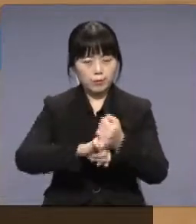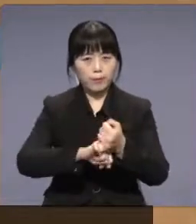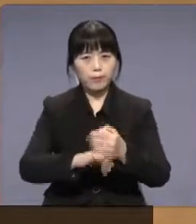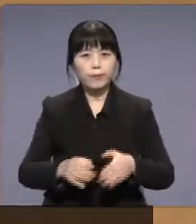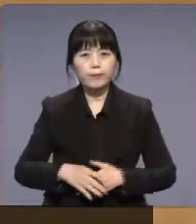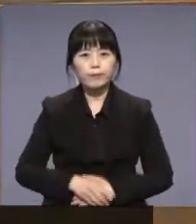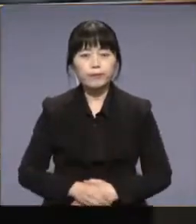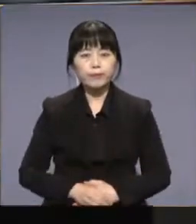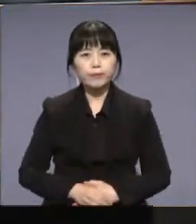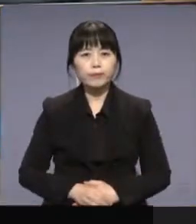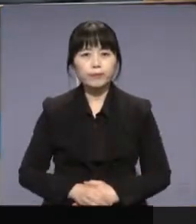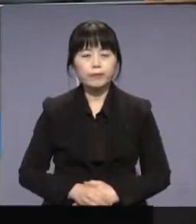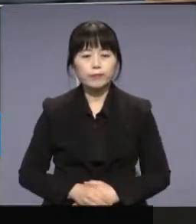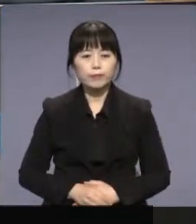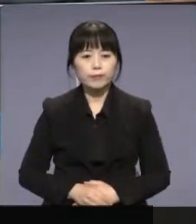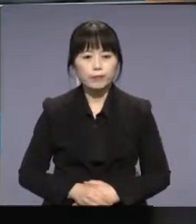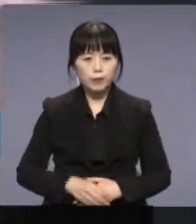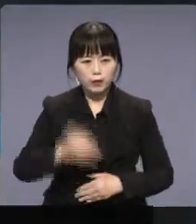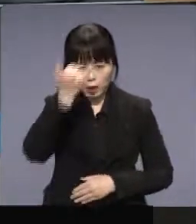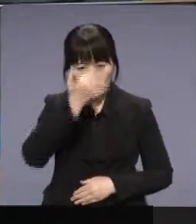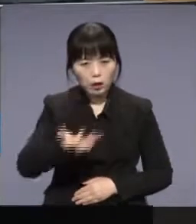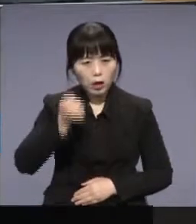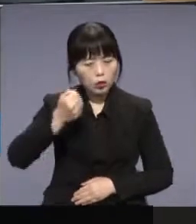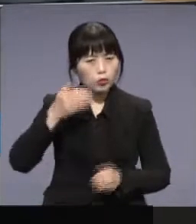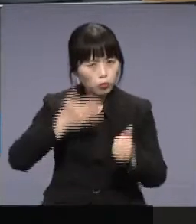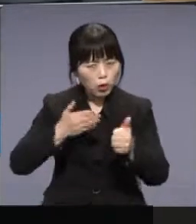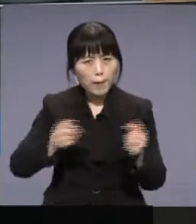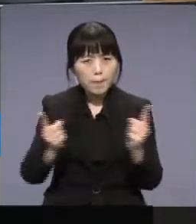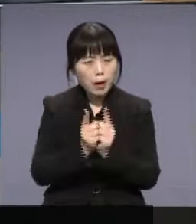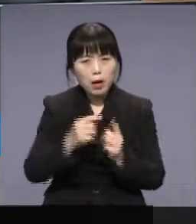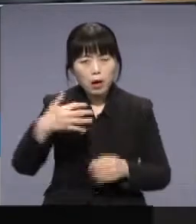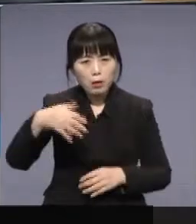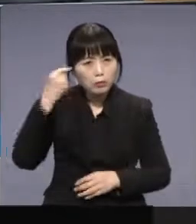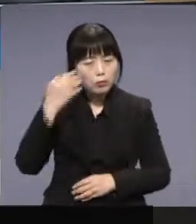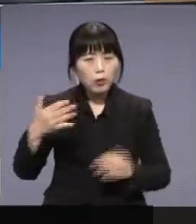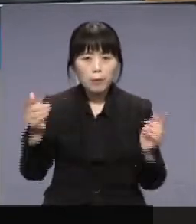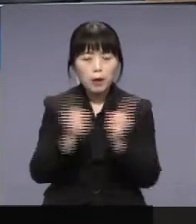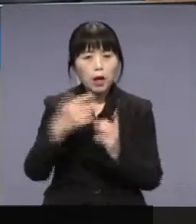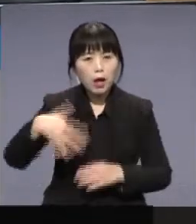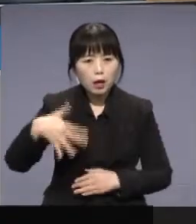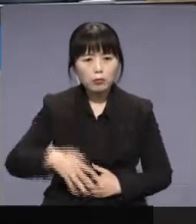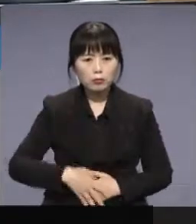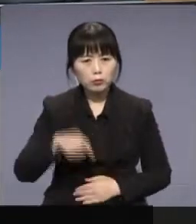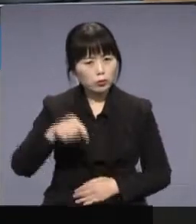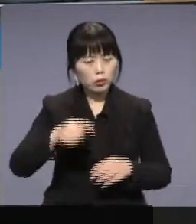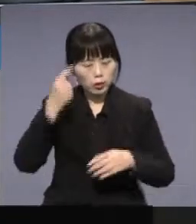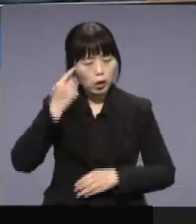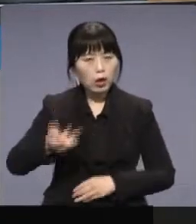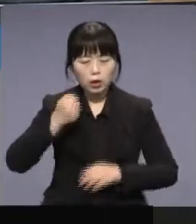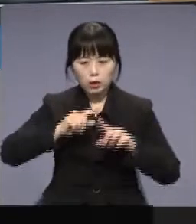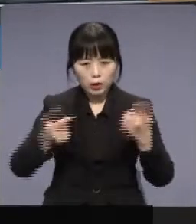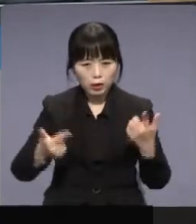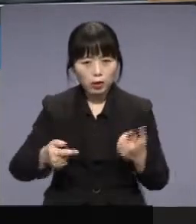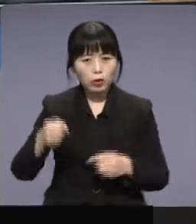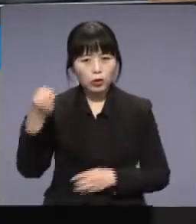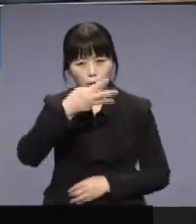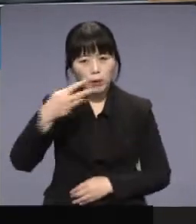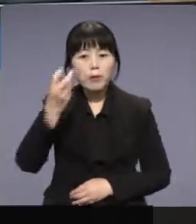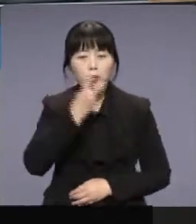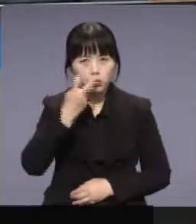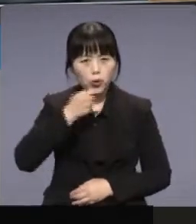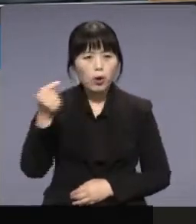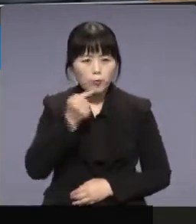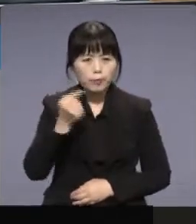약속합니다. 예의를 갖추고 제가 여쭙는 겁니다. 만났습니까? 만났습니까? 저는 그렇게 생각하지 않습니다. 그리고 삼성